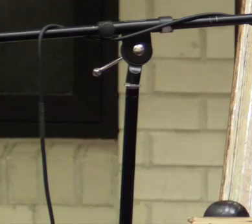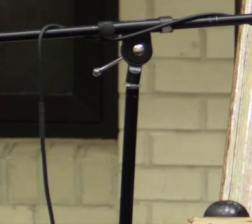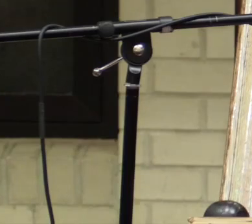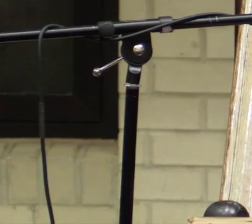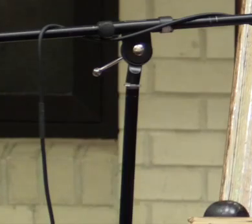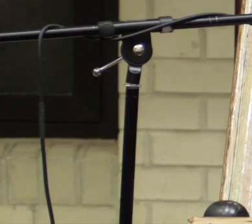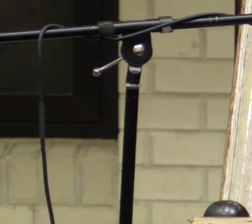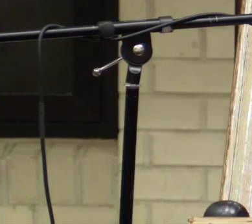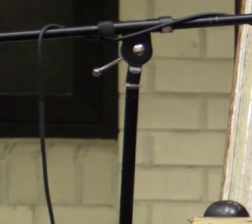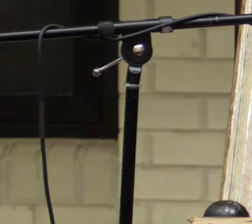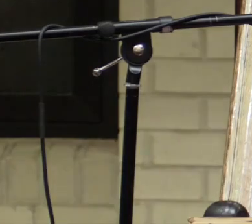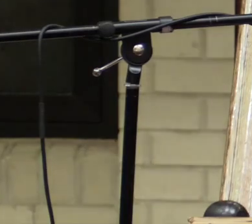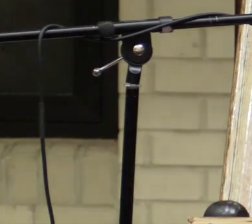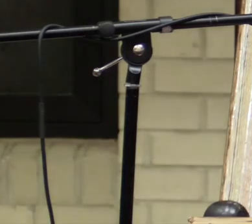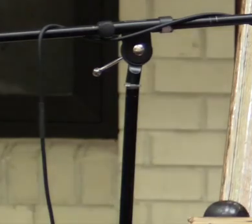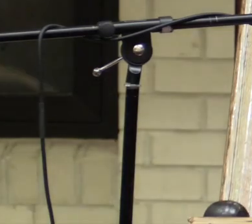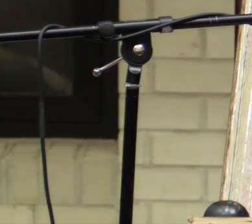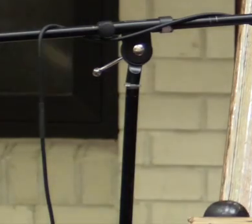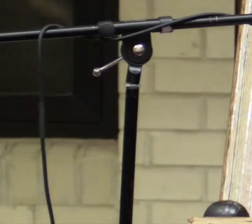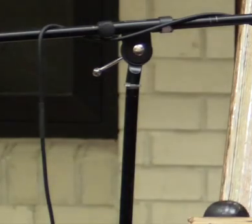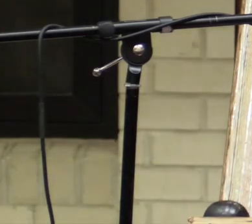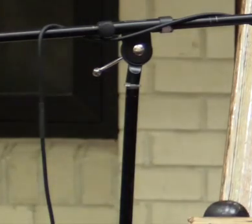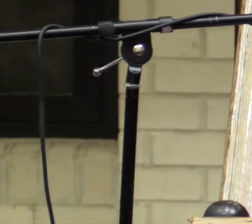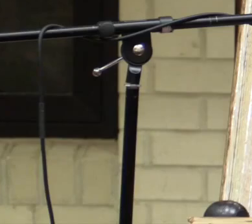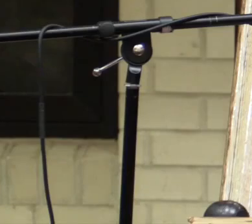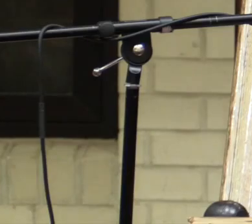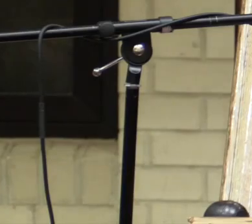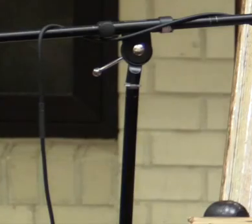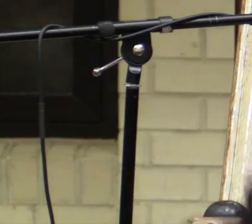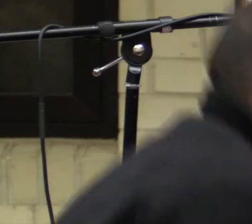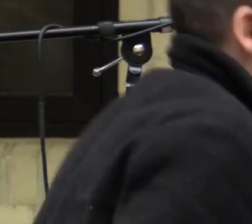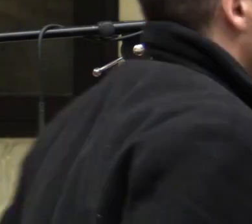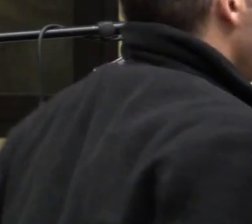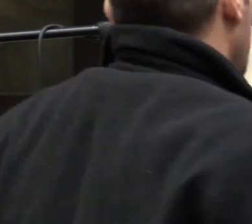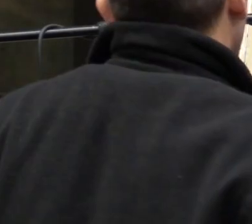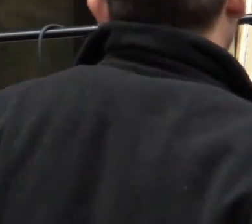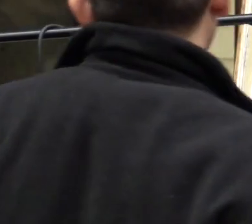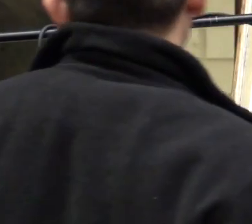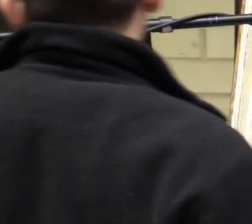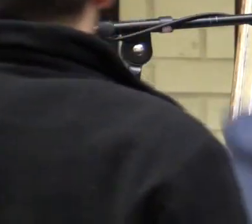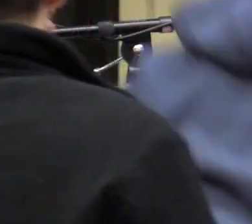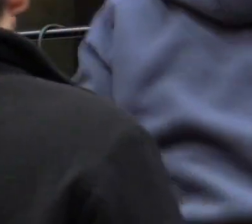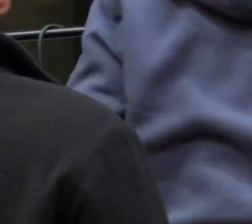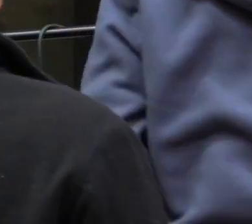ولكم، فستذكرون ما أقول لكم، وأفوض أمري إلى الله، إن الله بصير بالعباد. وأقم الصلاة.